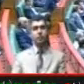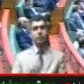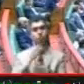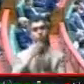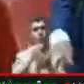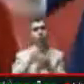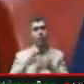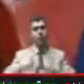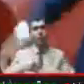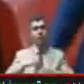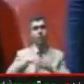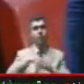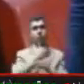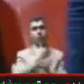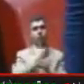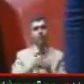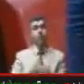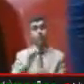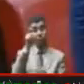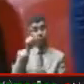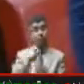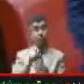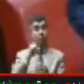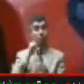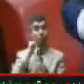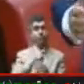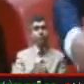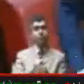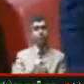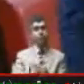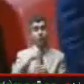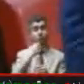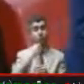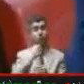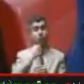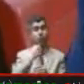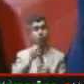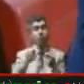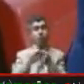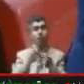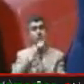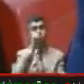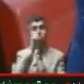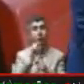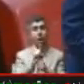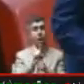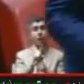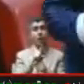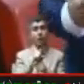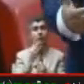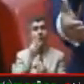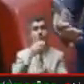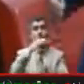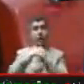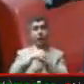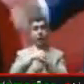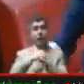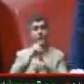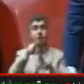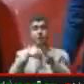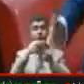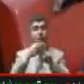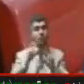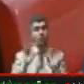شكرا سيد رئيس. سيد المستشار المحترم، هذا سؤال عريض يستحق أكثر من 3 دقائق، لأن أهمية